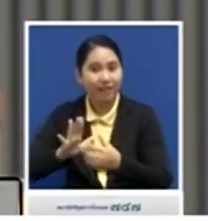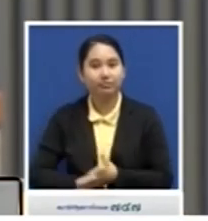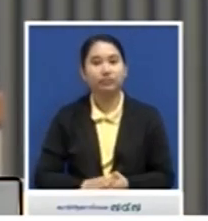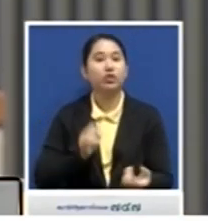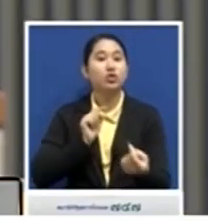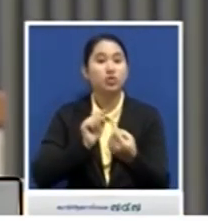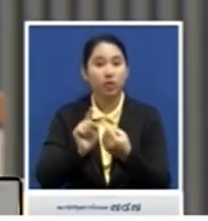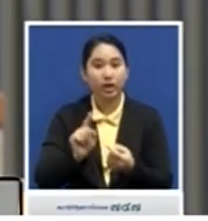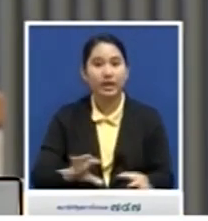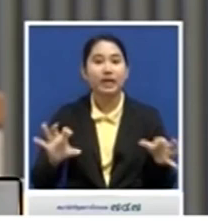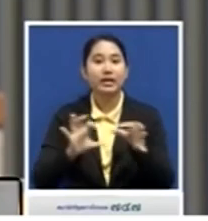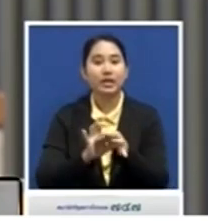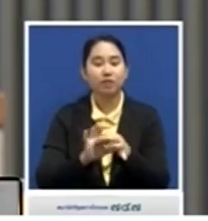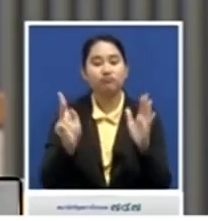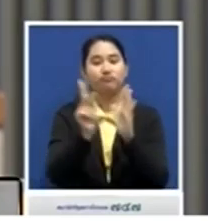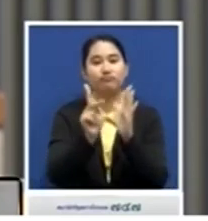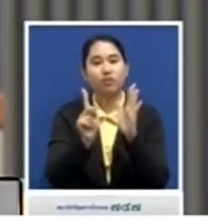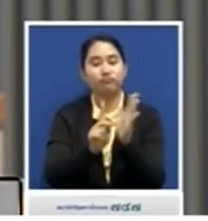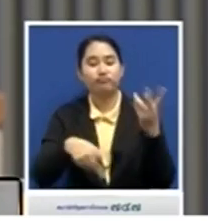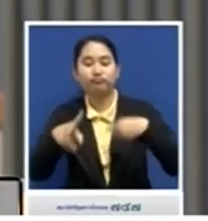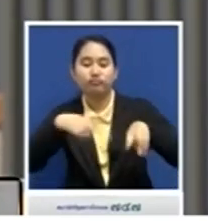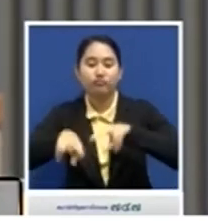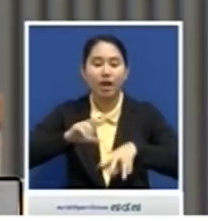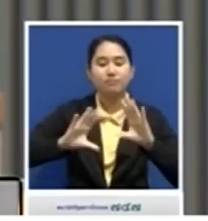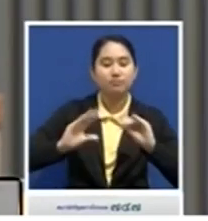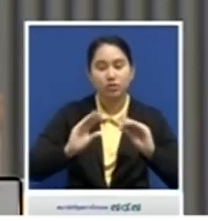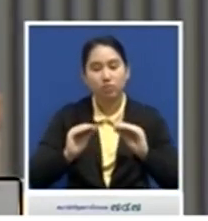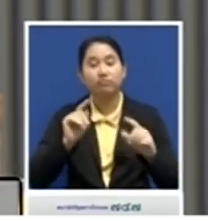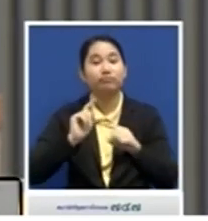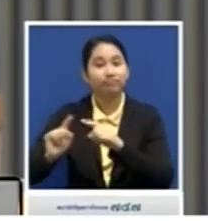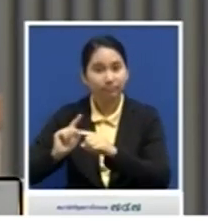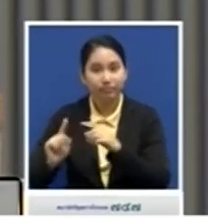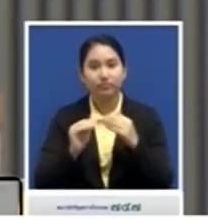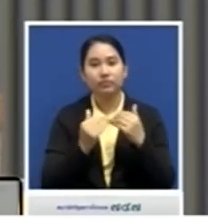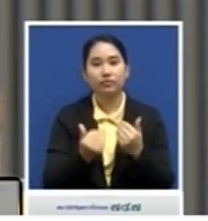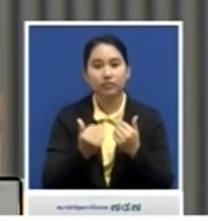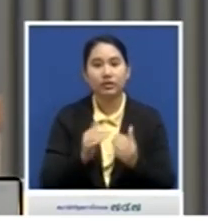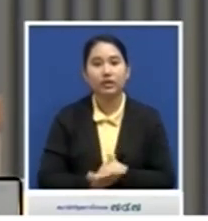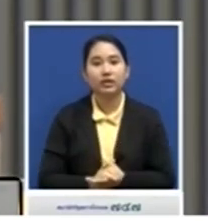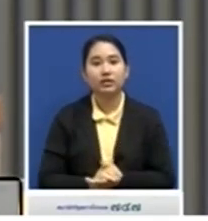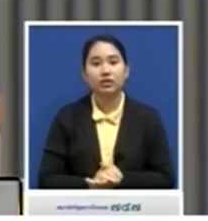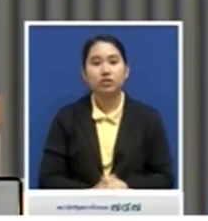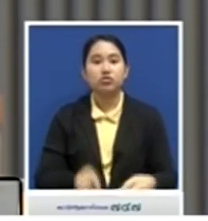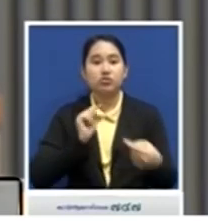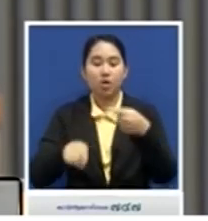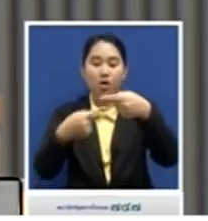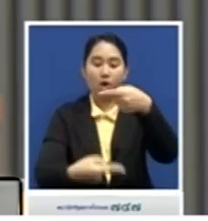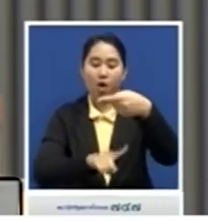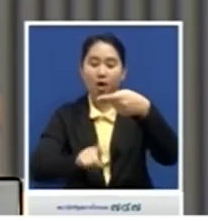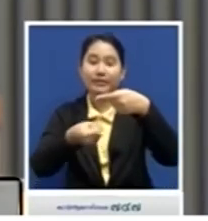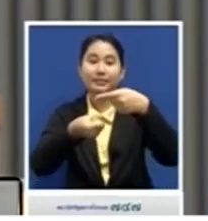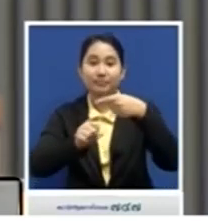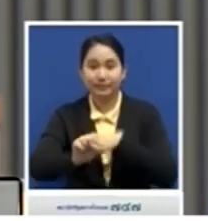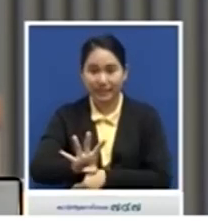การที่ทางสภาเนี่ยให้พลตำรวจเอกเสรีพิสุทธิ์เตมียเวสสส.บัญชีรายชื่อพรรคเสรีรวมไทยที่ถูกเชิญออกจากห้อง